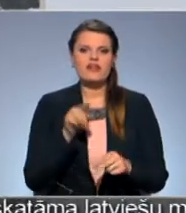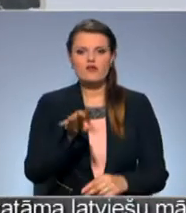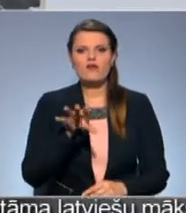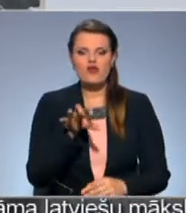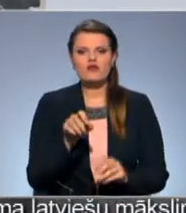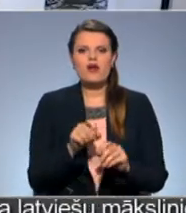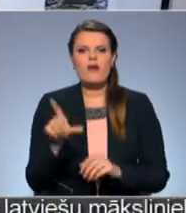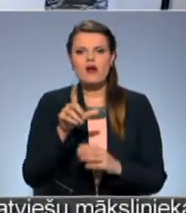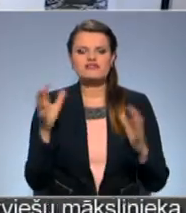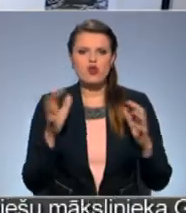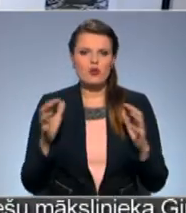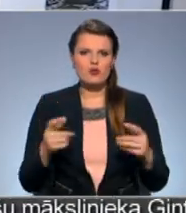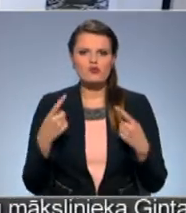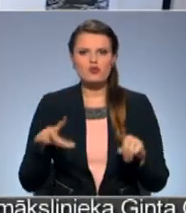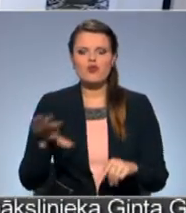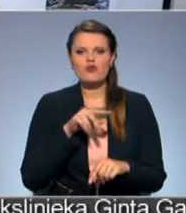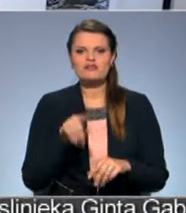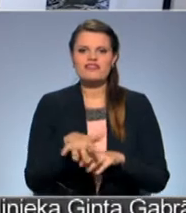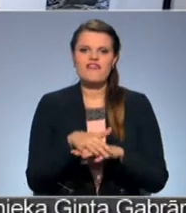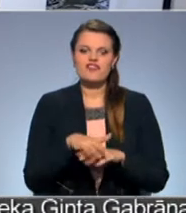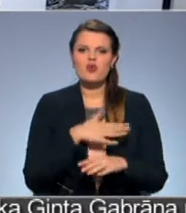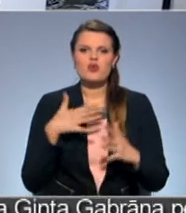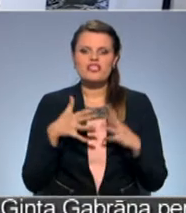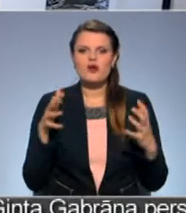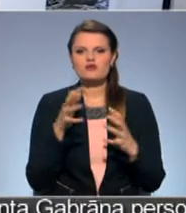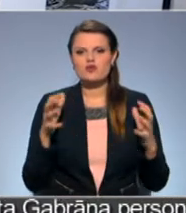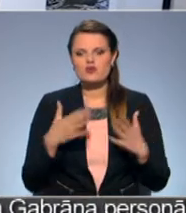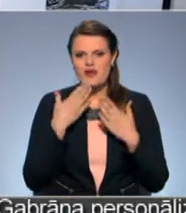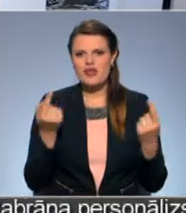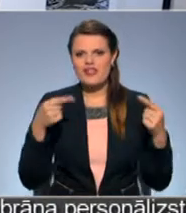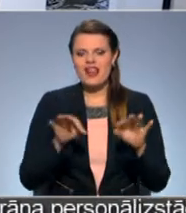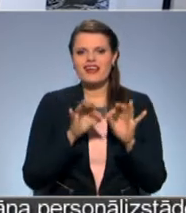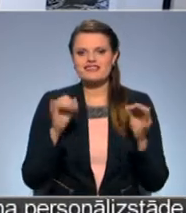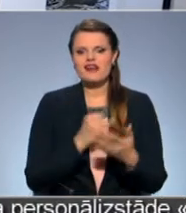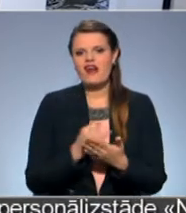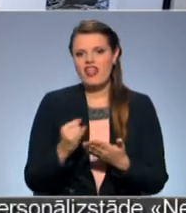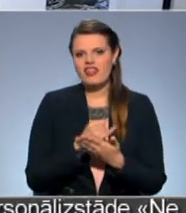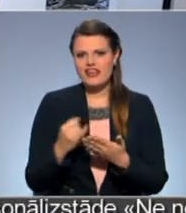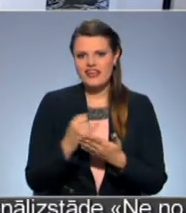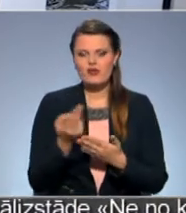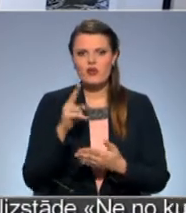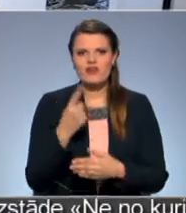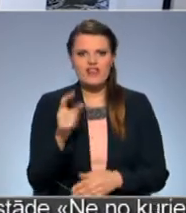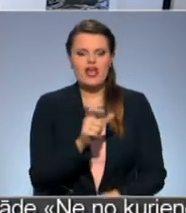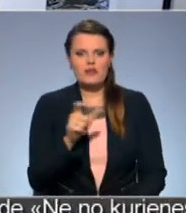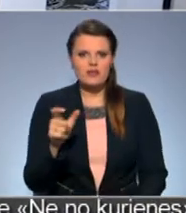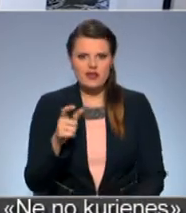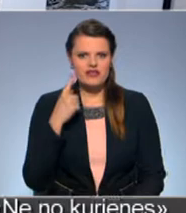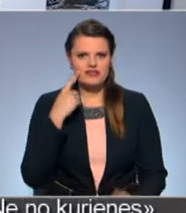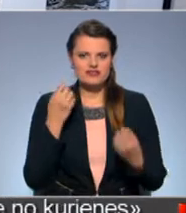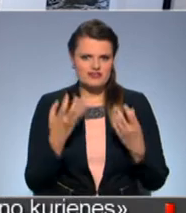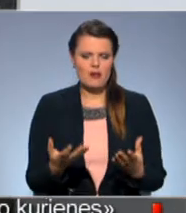fotografē pārsvarā krūmus, jo mums tā vide ir diezgan krūmaina. Tagad pēdējā laikā sāk attīrīties. Un tad tu vienā mirklī nolem, ka tu tos